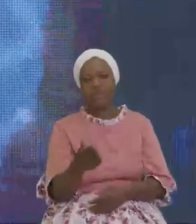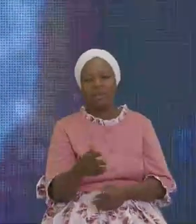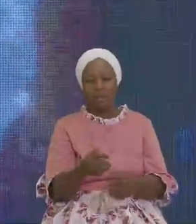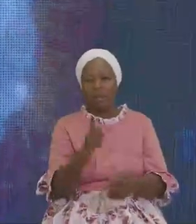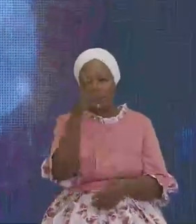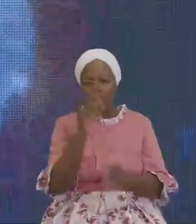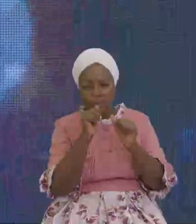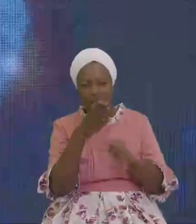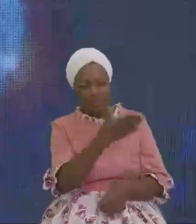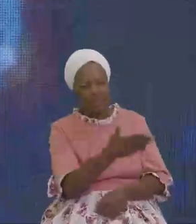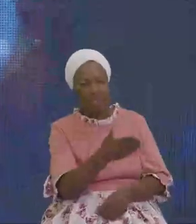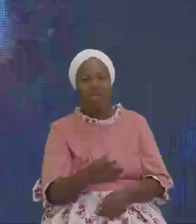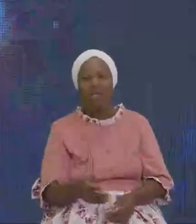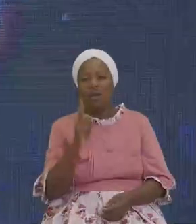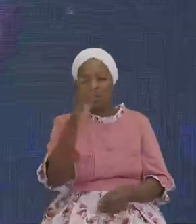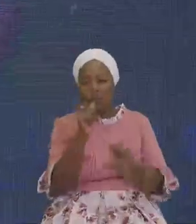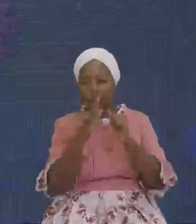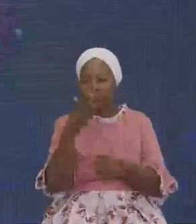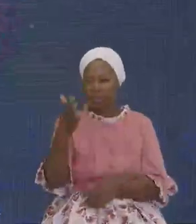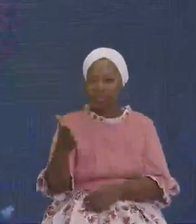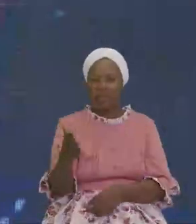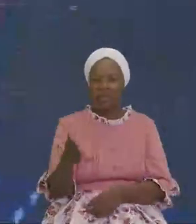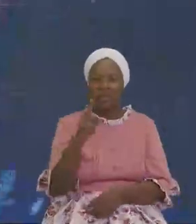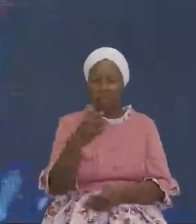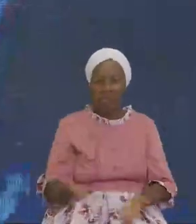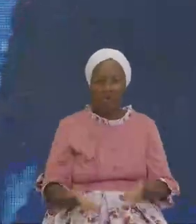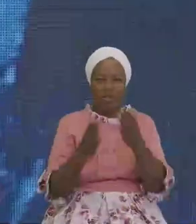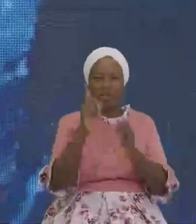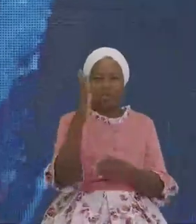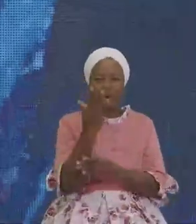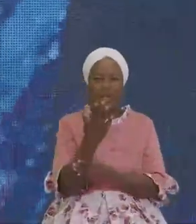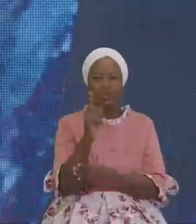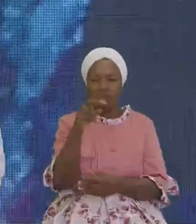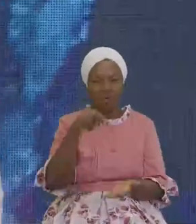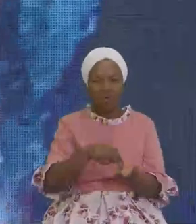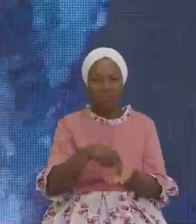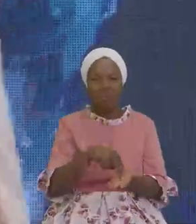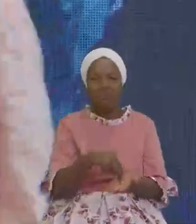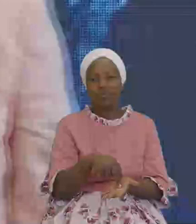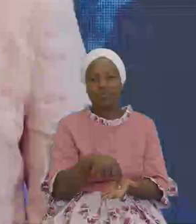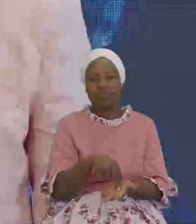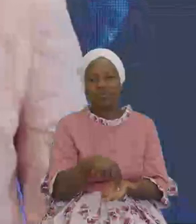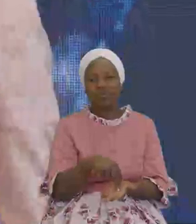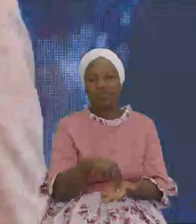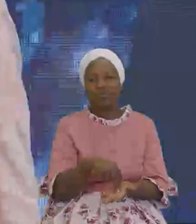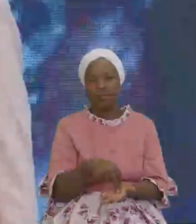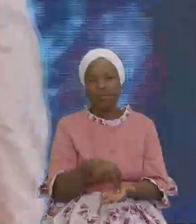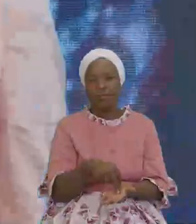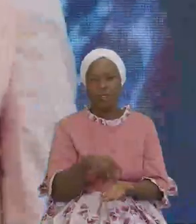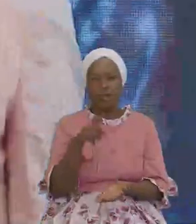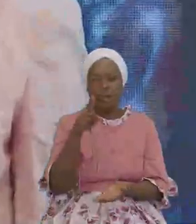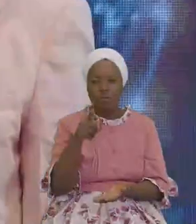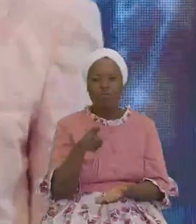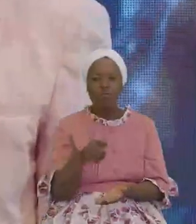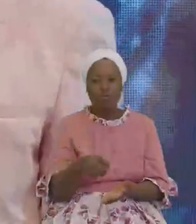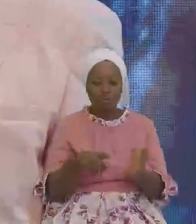que Dieu te bénisse. Que Dieu te bénisse là-bas. Que Dieu te bénisse là-bas. Comme tu lèves ta main, tu vas te mettre